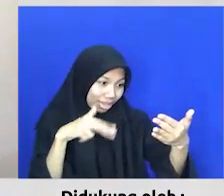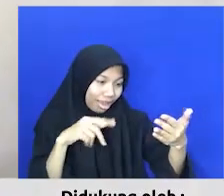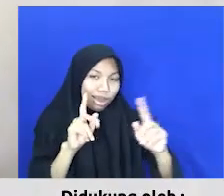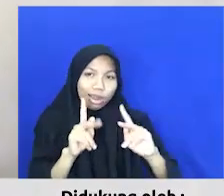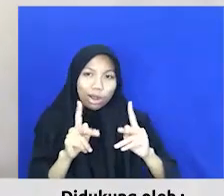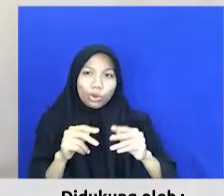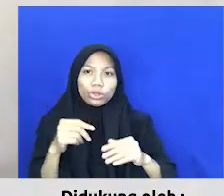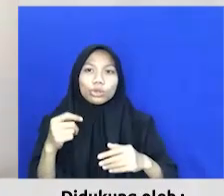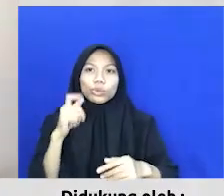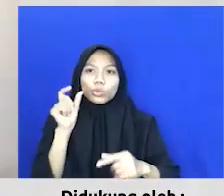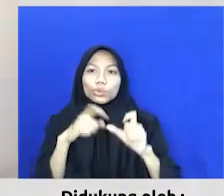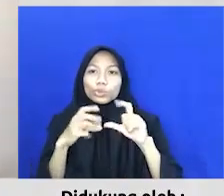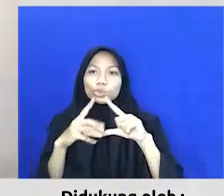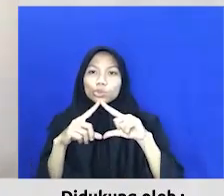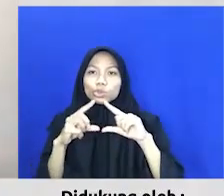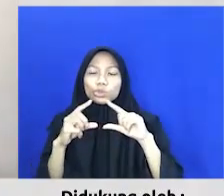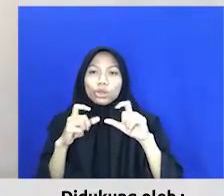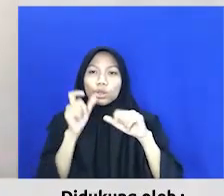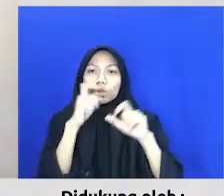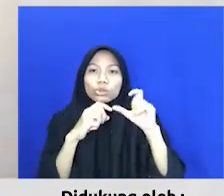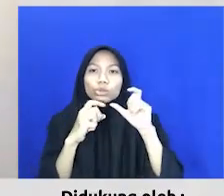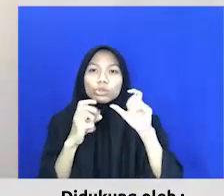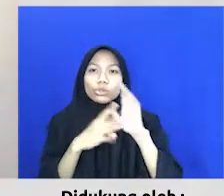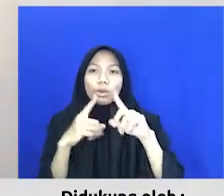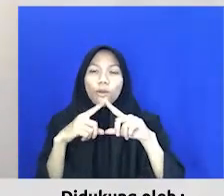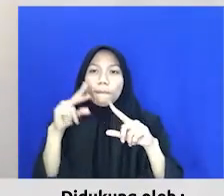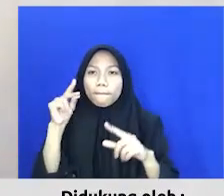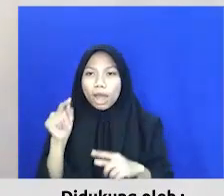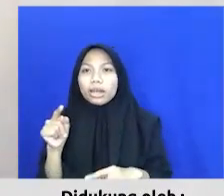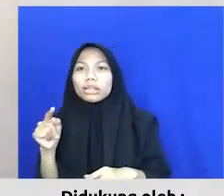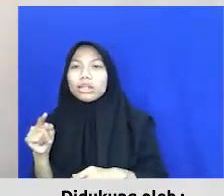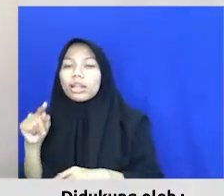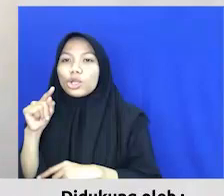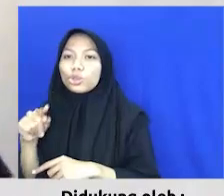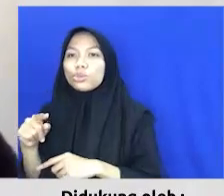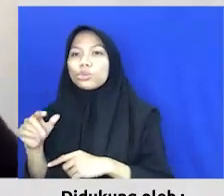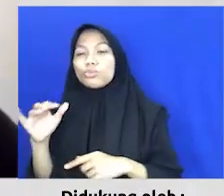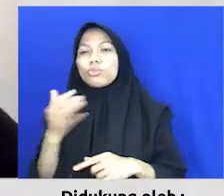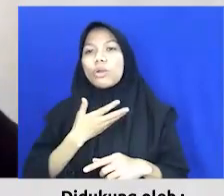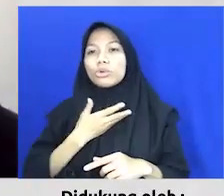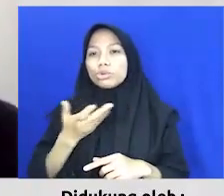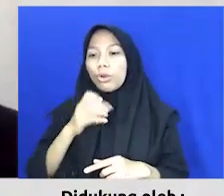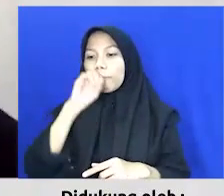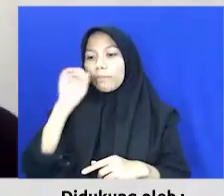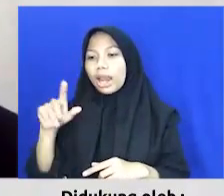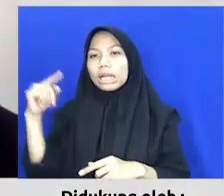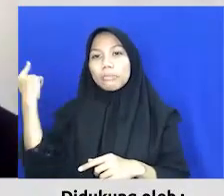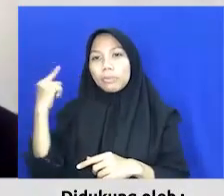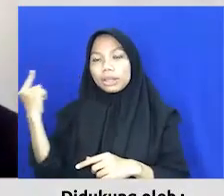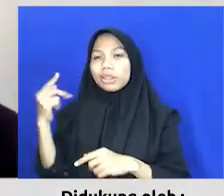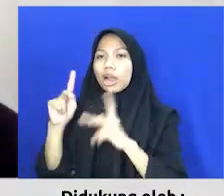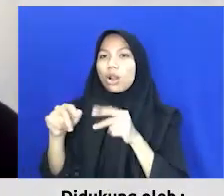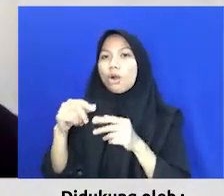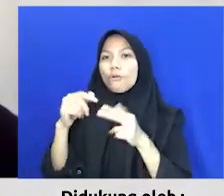ya Pak, yang selain di dunia yang circle Pak Alwi melihat. Bapak pasti